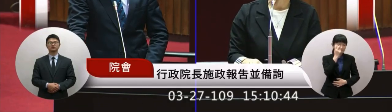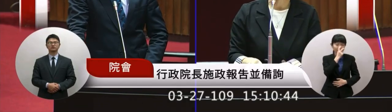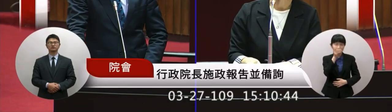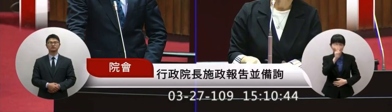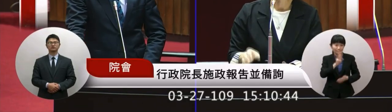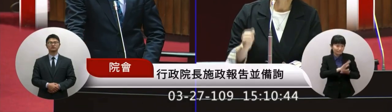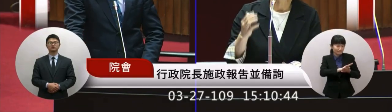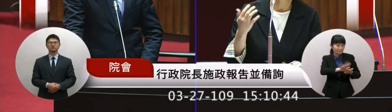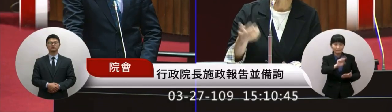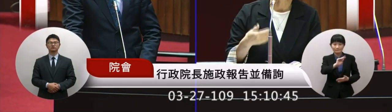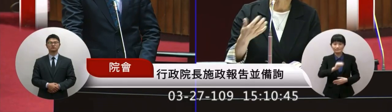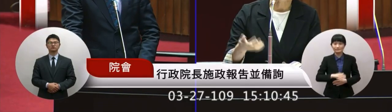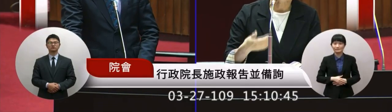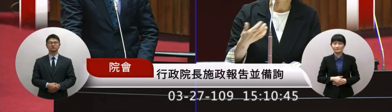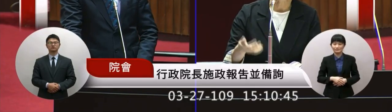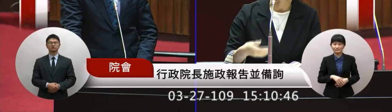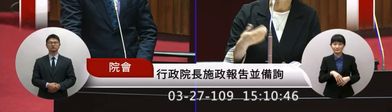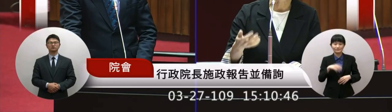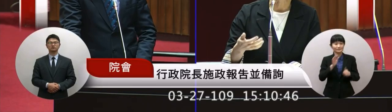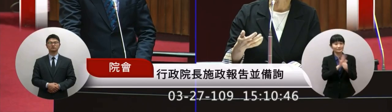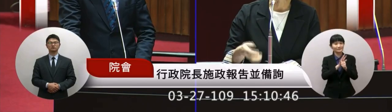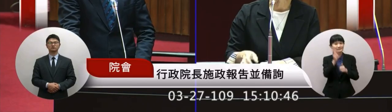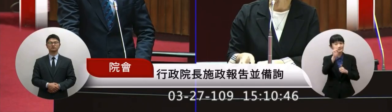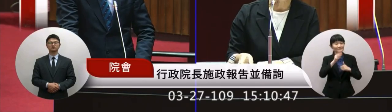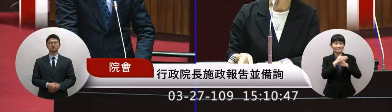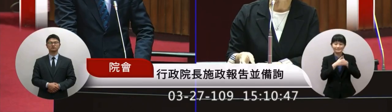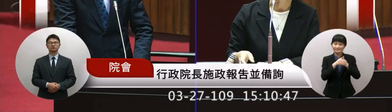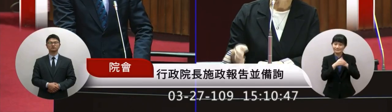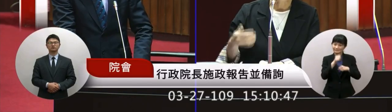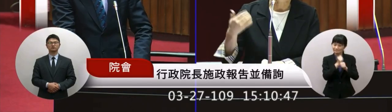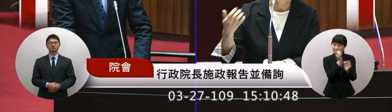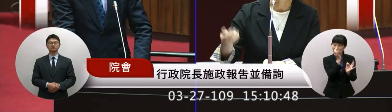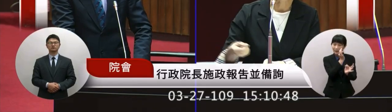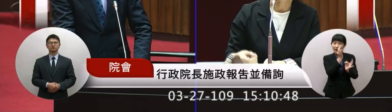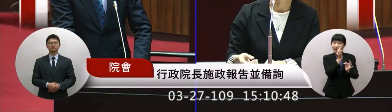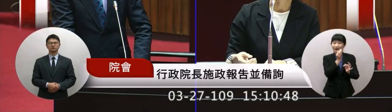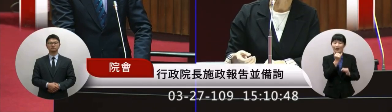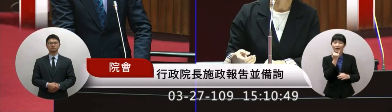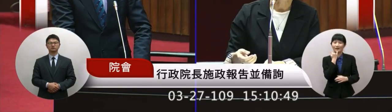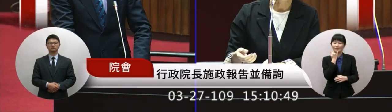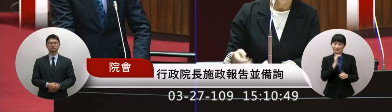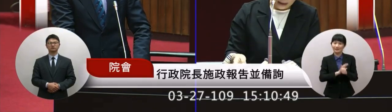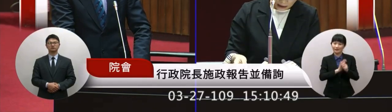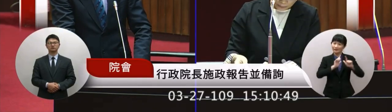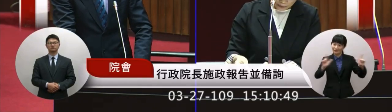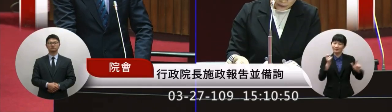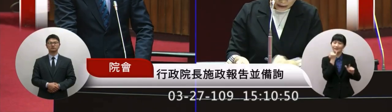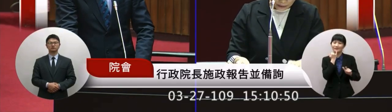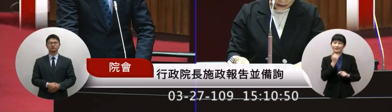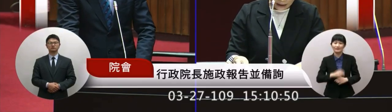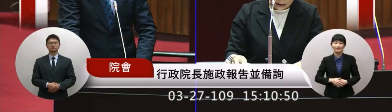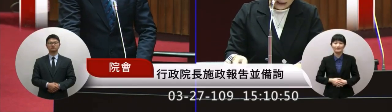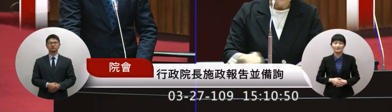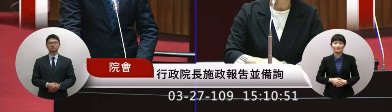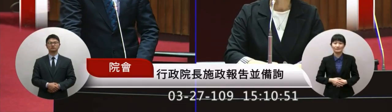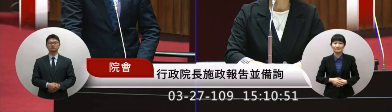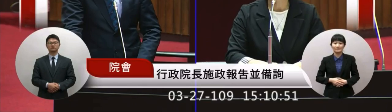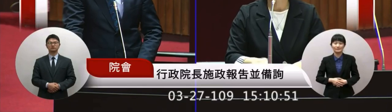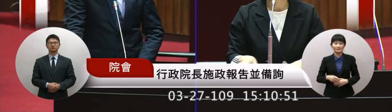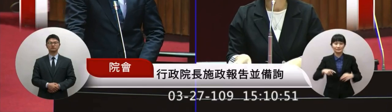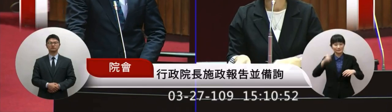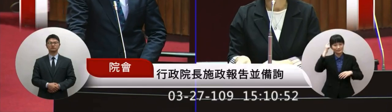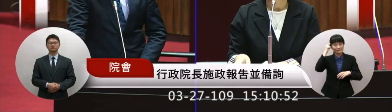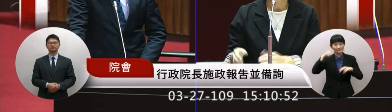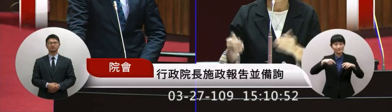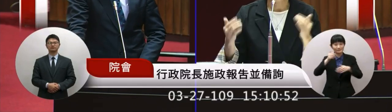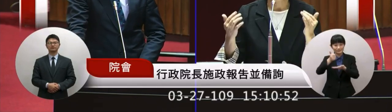管理，我想这样对我们的水资源的保护是可以达到很好的功能。好，那这个部分是不是行政院